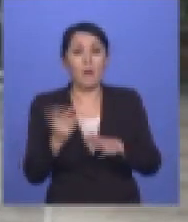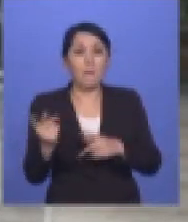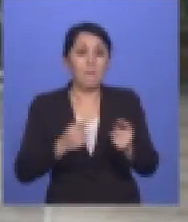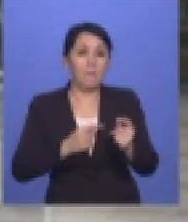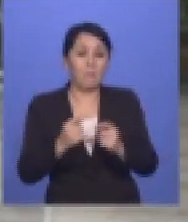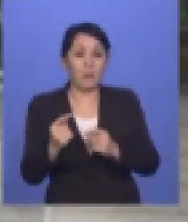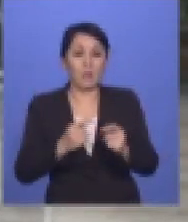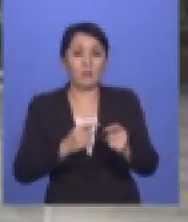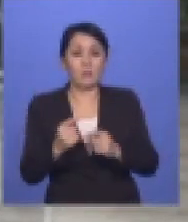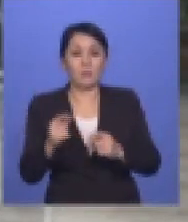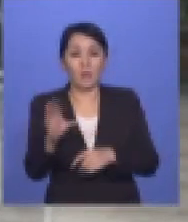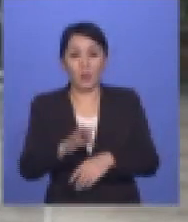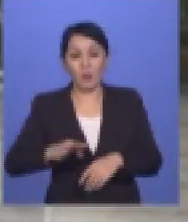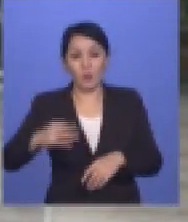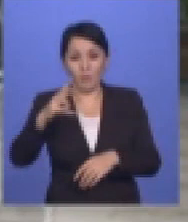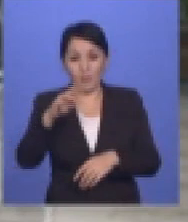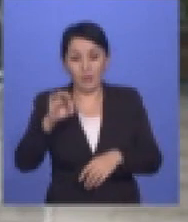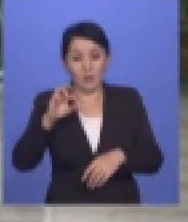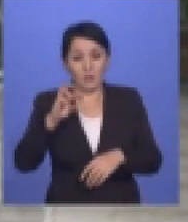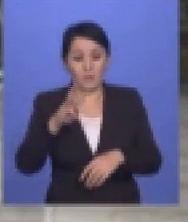президентіміз және де мына облыс